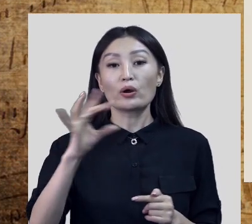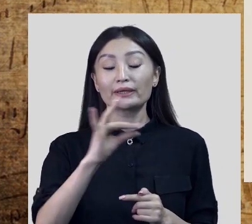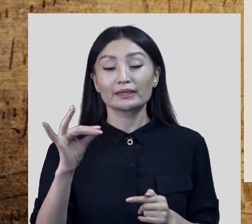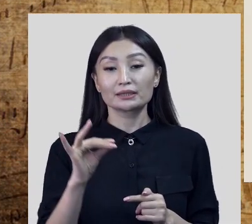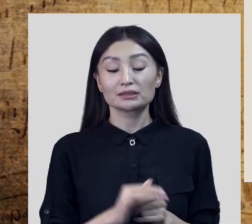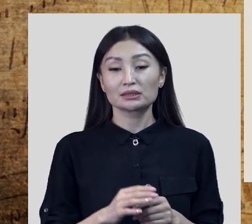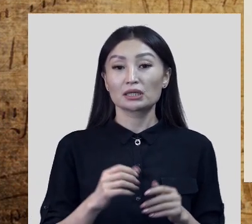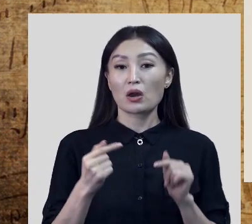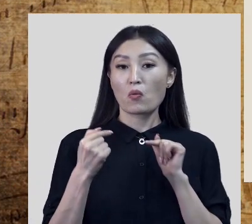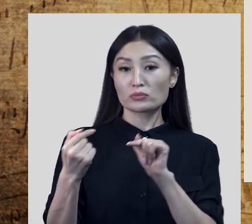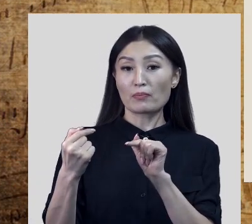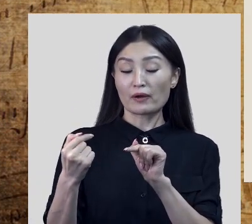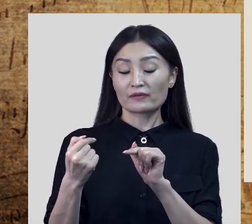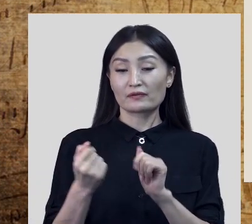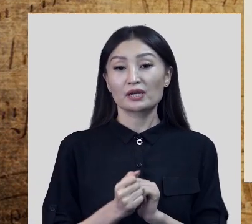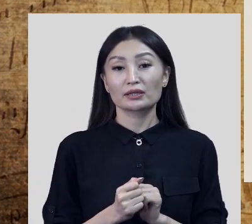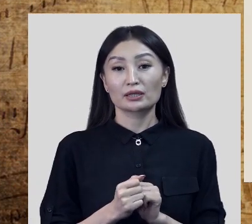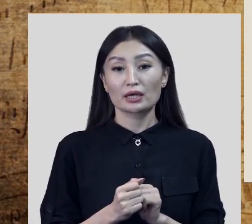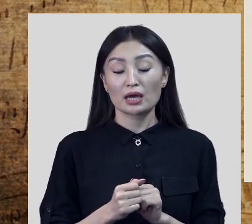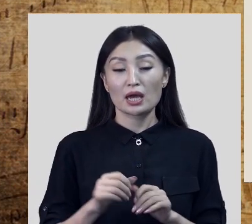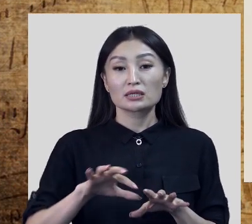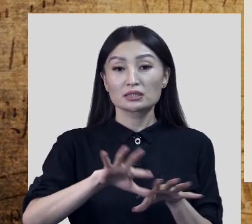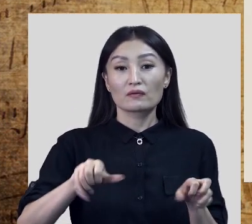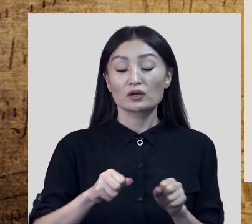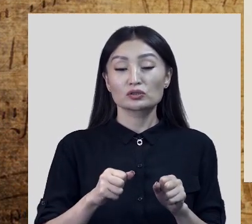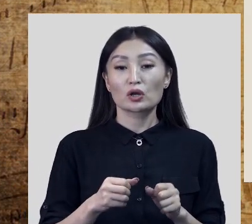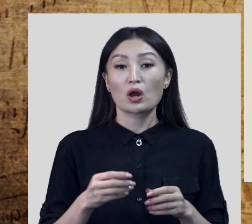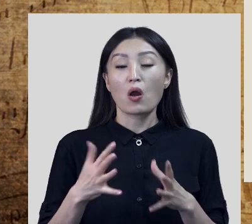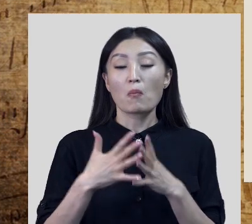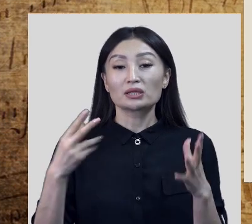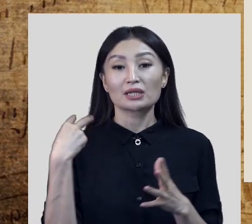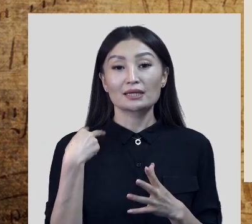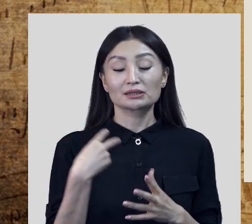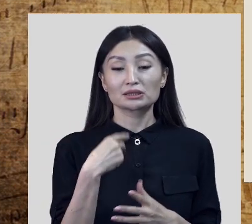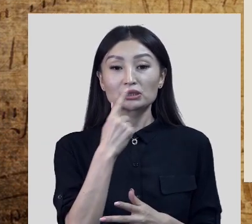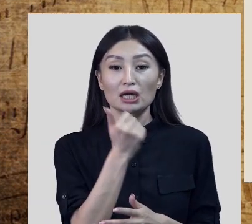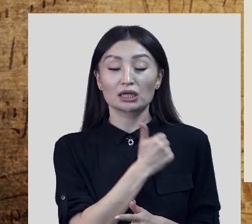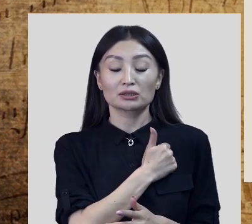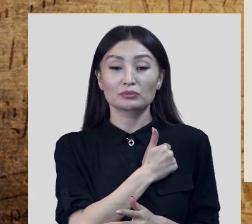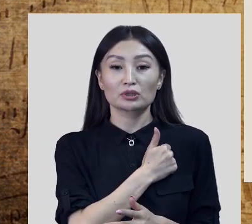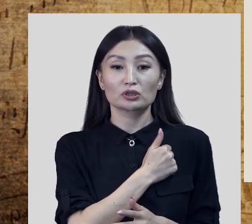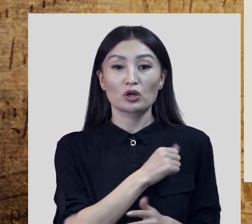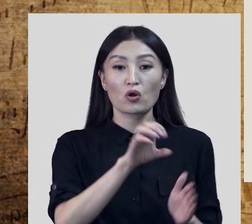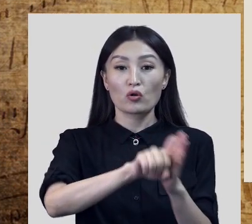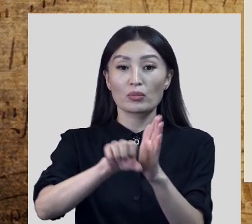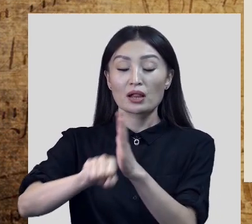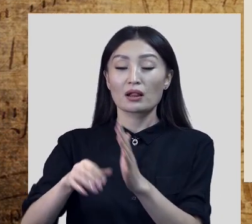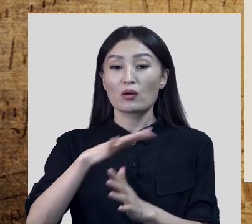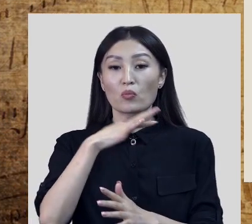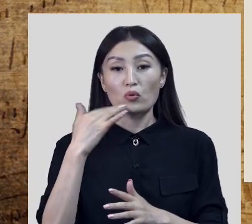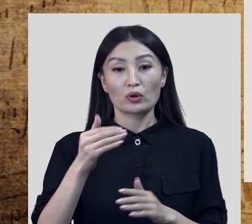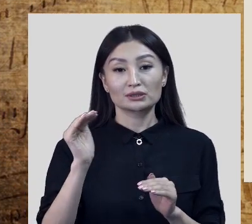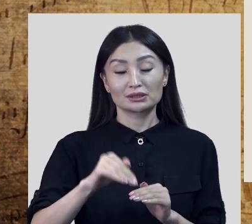упорное сопротивление посланных усмирения большая английская армия истребила несколько десятков тысяч